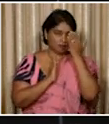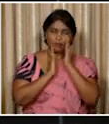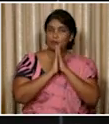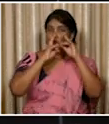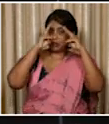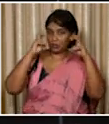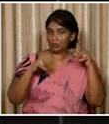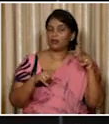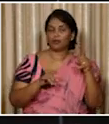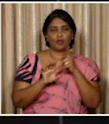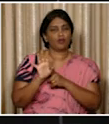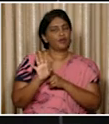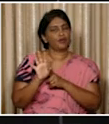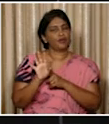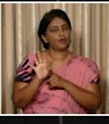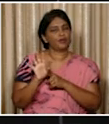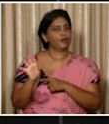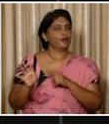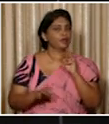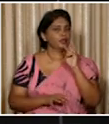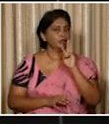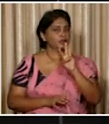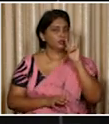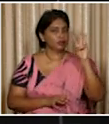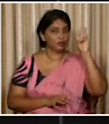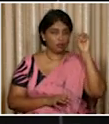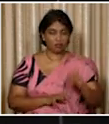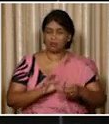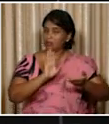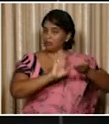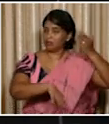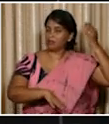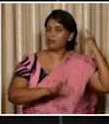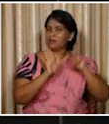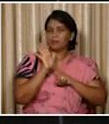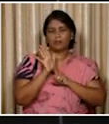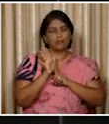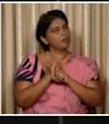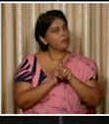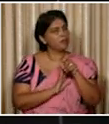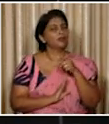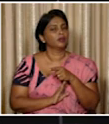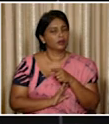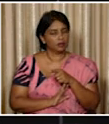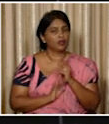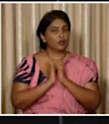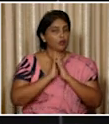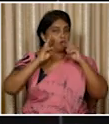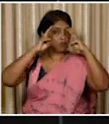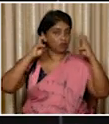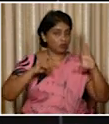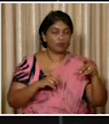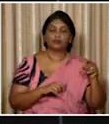பழமையுடையது என்பதையும், அப்பகுதியைச் சூழ தமிழர்களான நாகர் இனத்தவர்கள் வாழ்ந்துள்ளார்கள் என்பதையும் வரலாற்று ஆய்வாளர்கள்